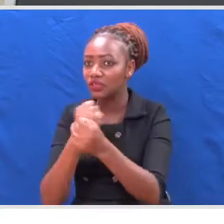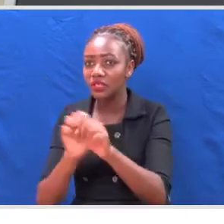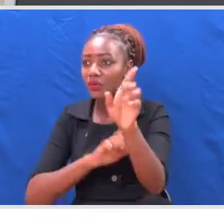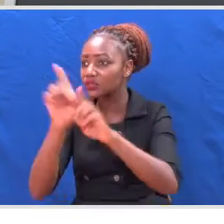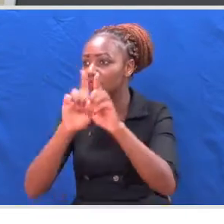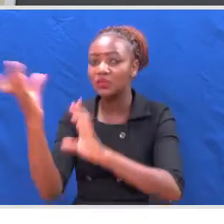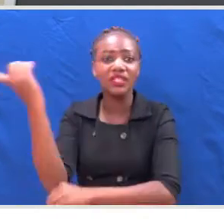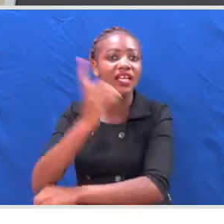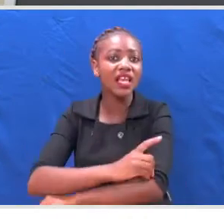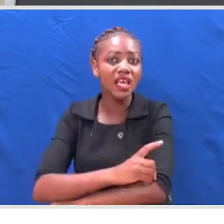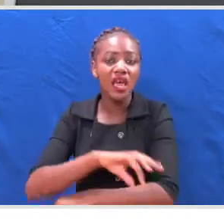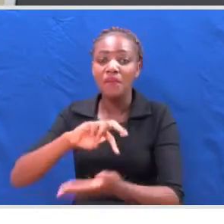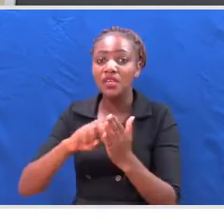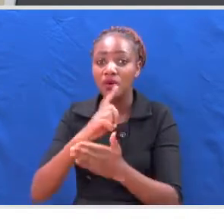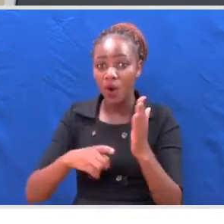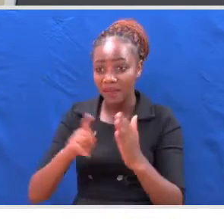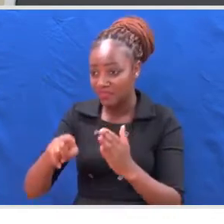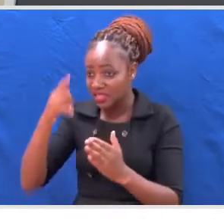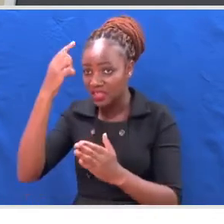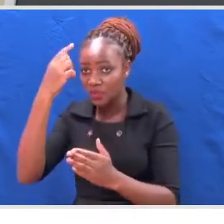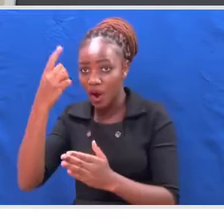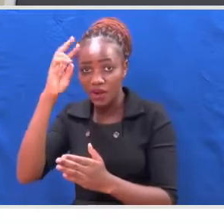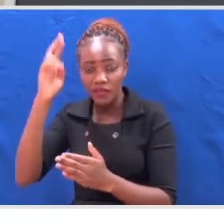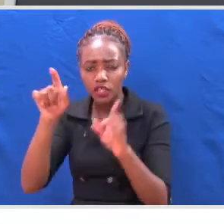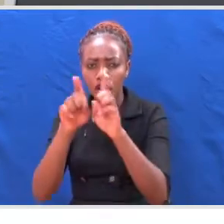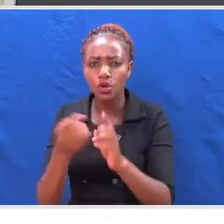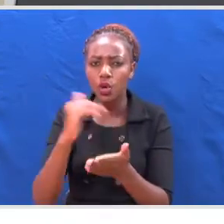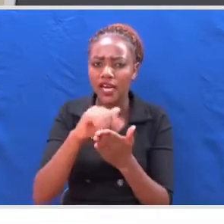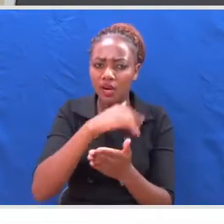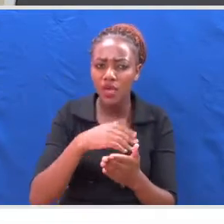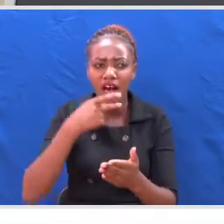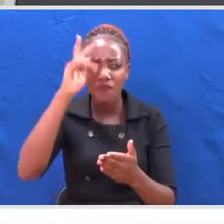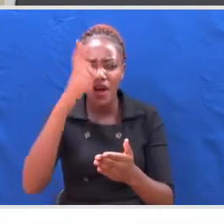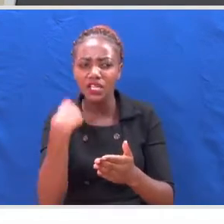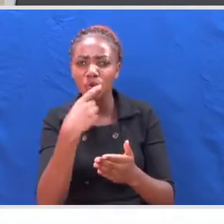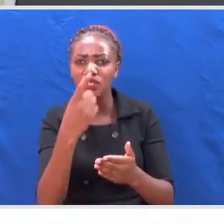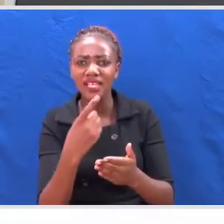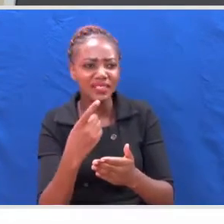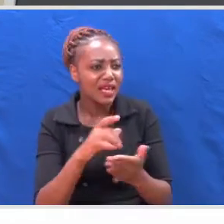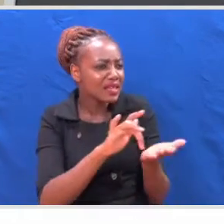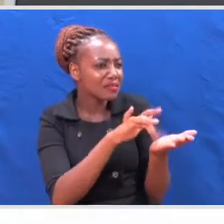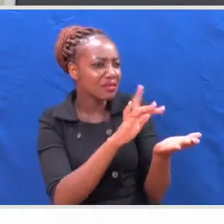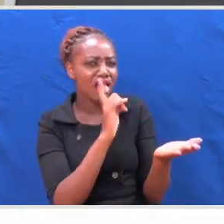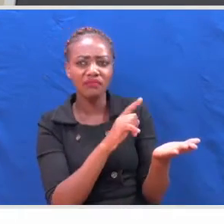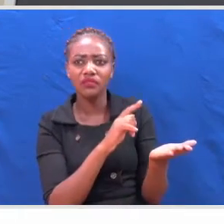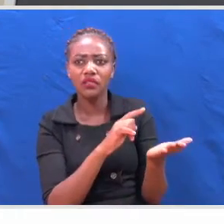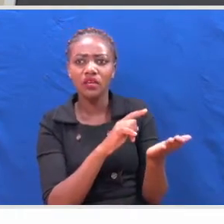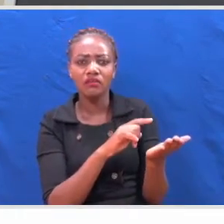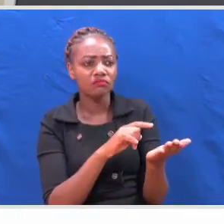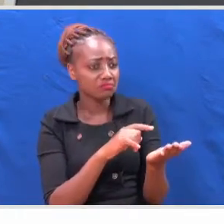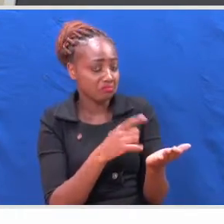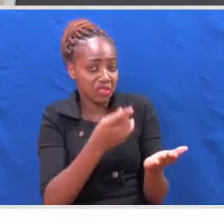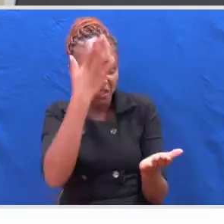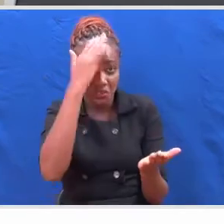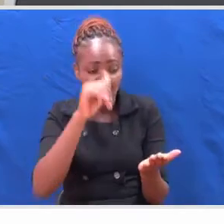daily basis. So that is one of the reasons. Then again, there are those parents who are saying they lost their jobs. So that's another factor that